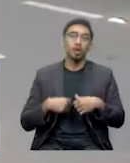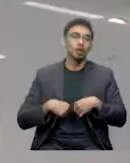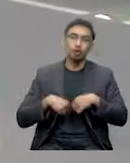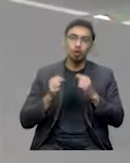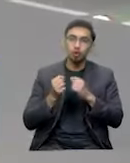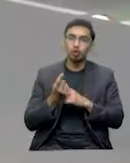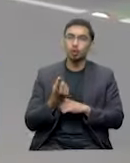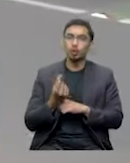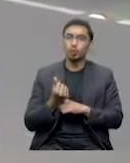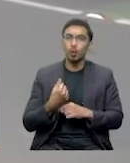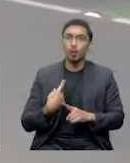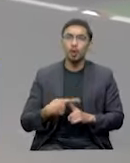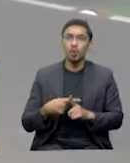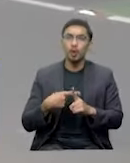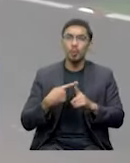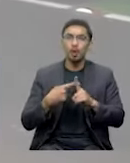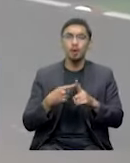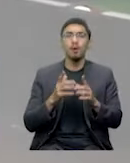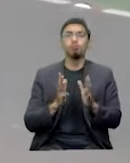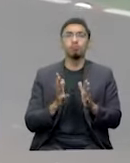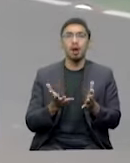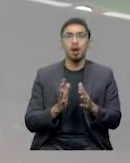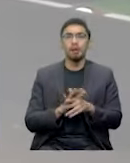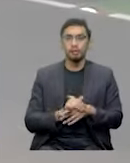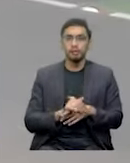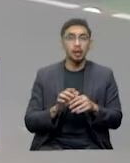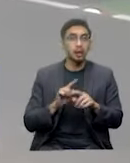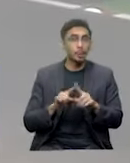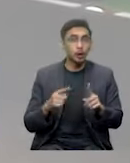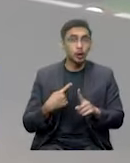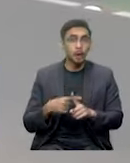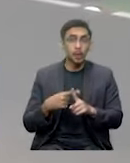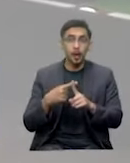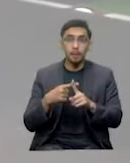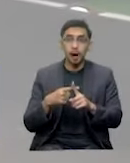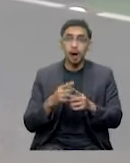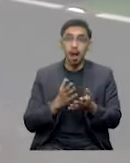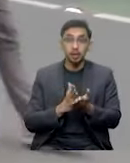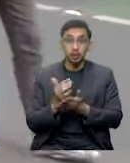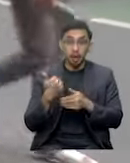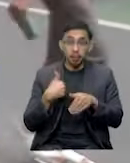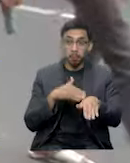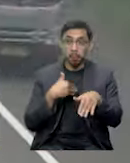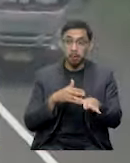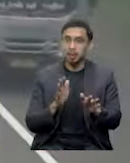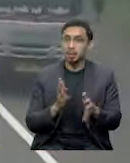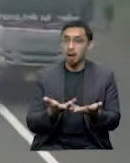bengkak ntar. Ini naik, tapi lebih lancar gimana? Dan? Ya, tapi ya sama aja, tetap aja macet.